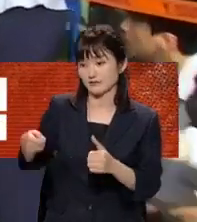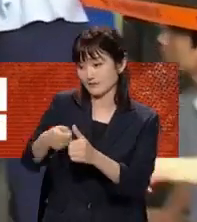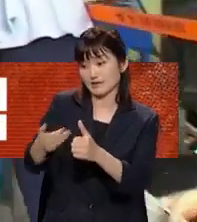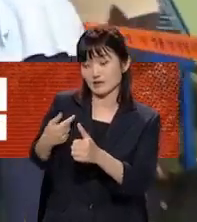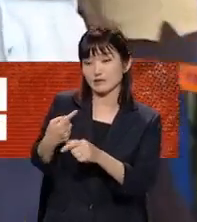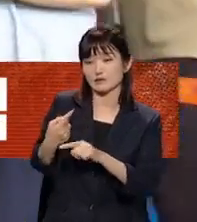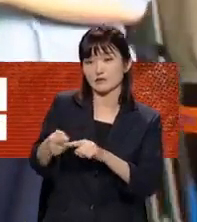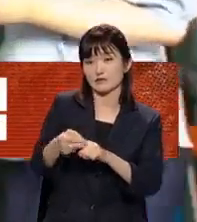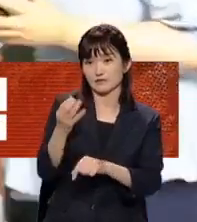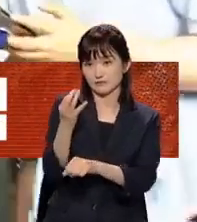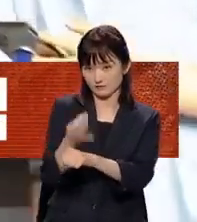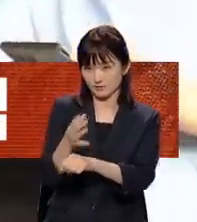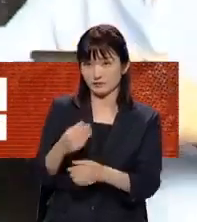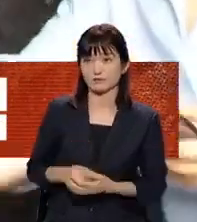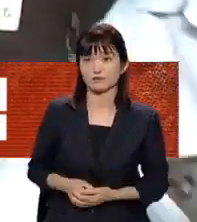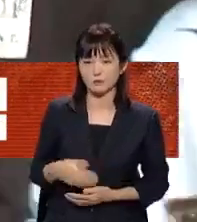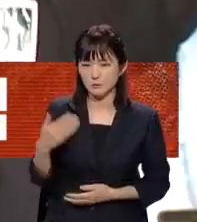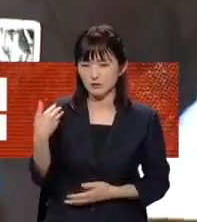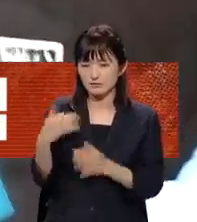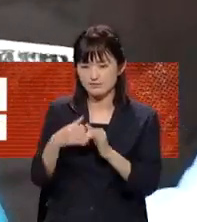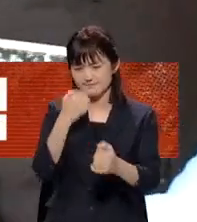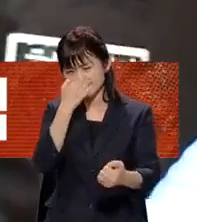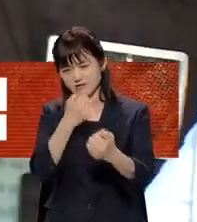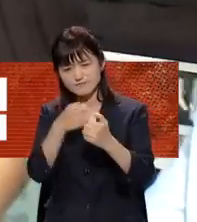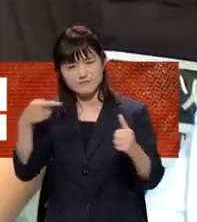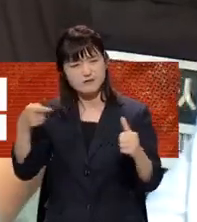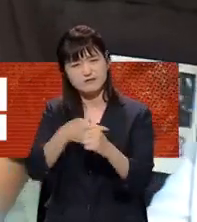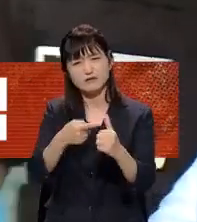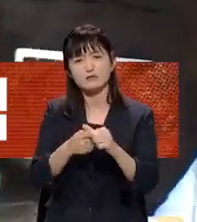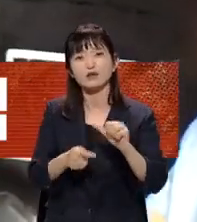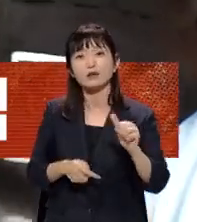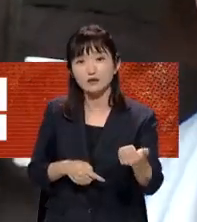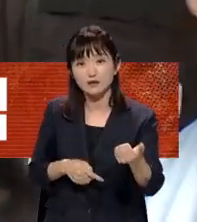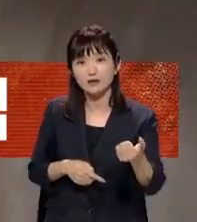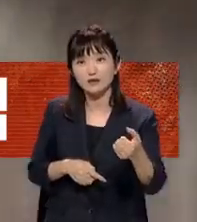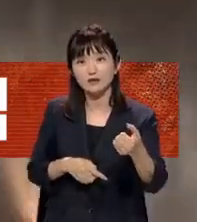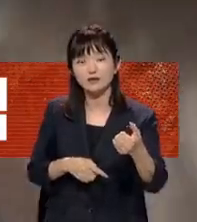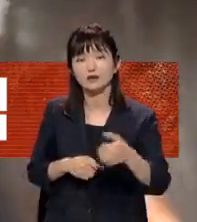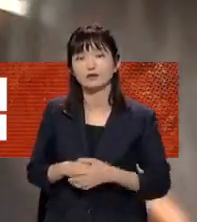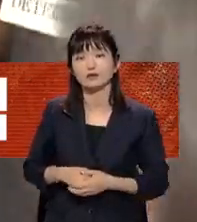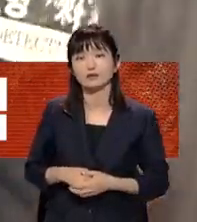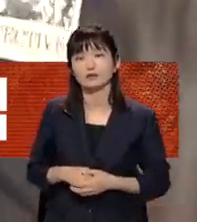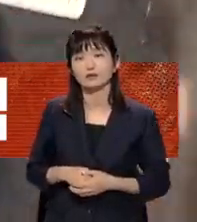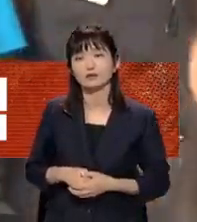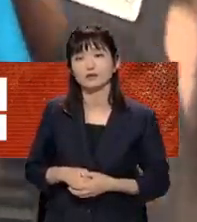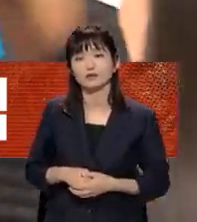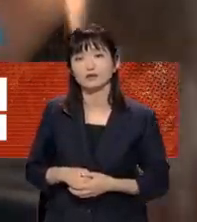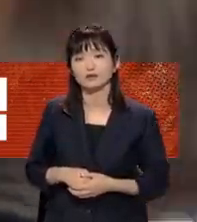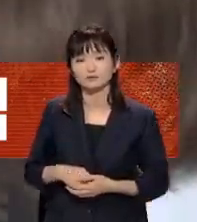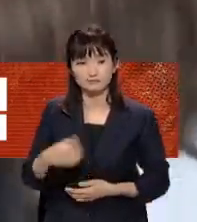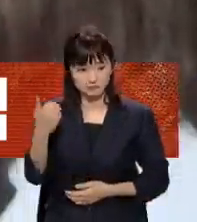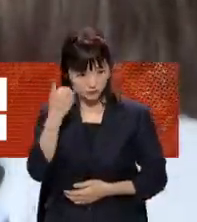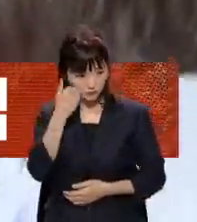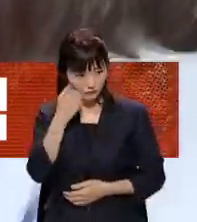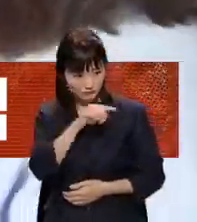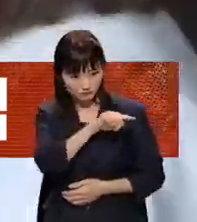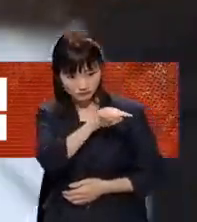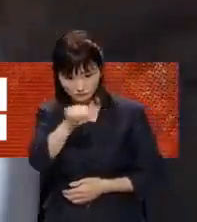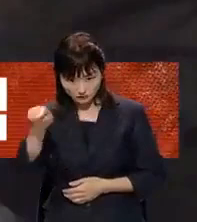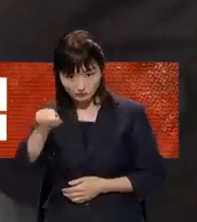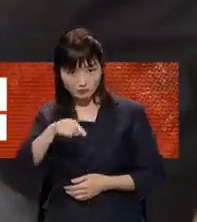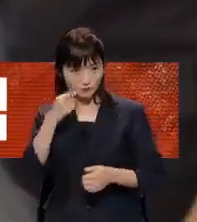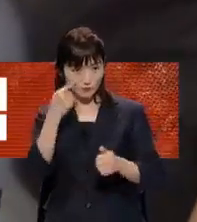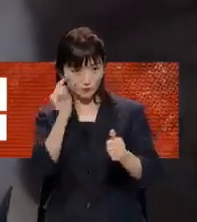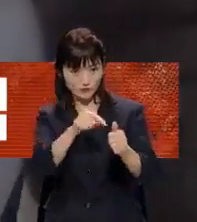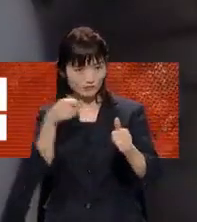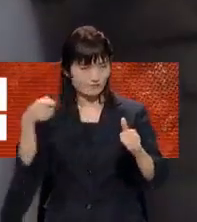모르는 사람들을 상대로 무차별 범행을 했다는 것 이런저런 어떤 무차별적 공격에 대해서는 상당히 많은 역량을